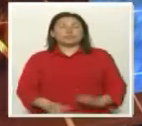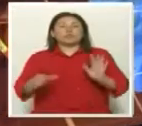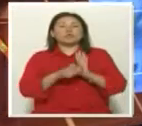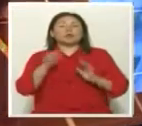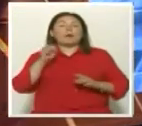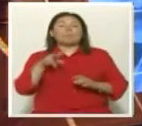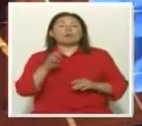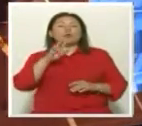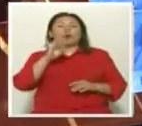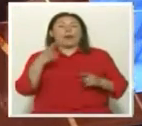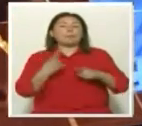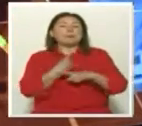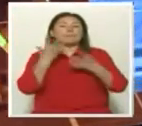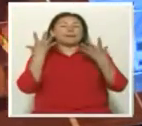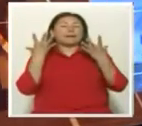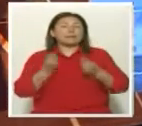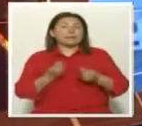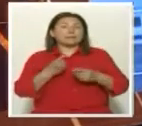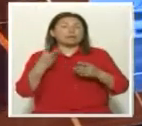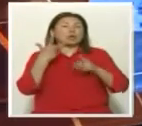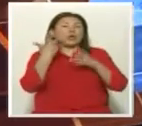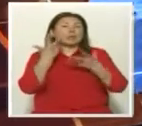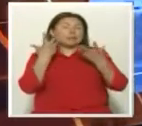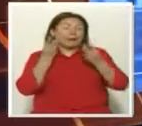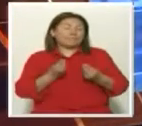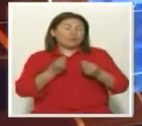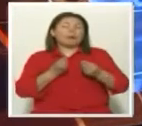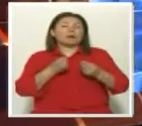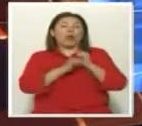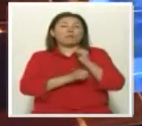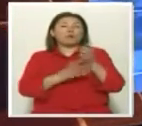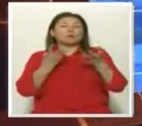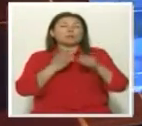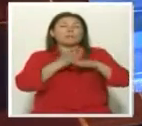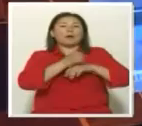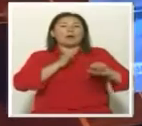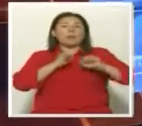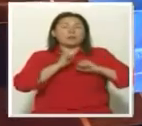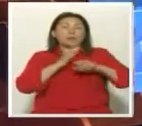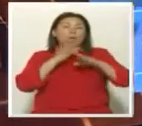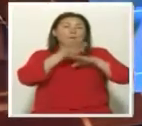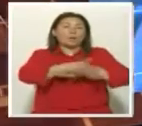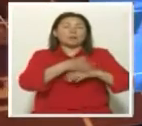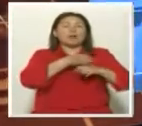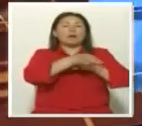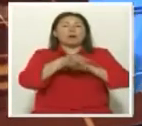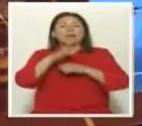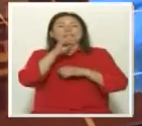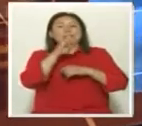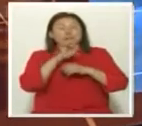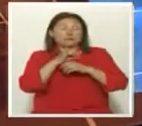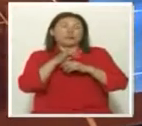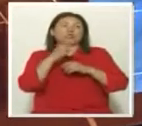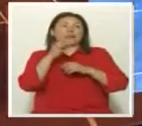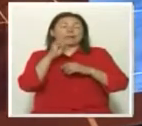6 апреля Нурлан Ногаев в первый день трехдневной рабочей поездки в районы провел встречу с жителями села Акшимурау и Шаир, сообщает пресс-служба акима